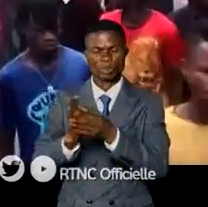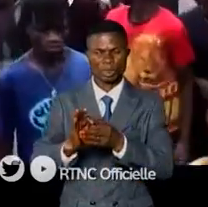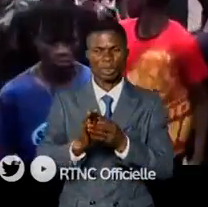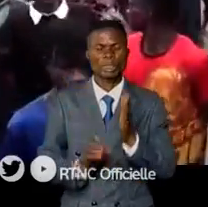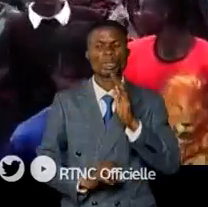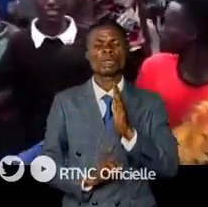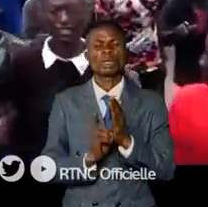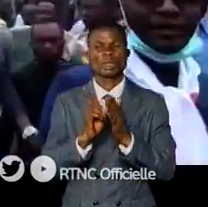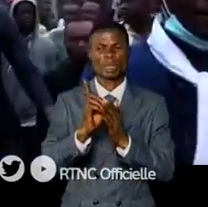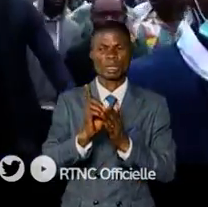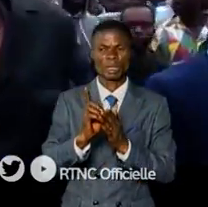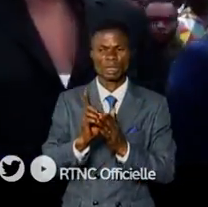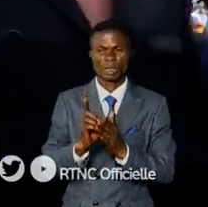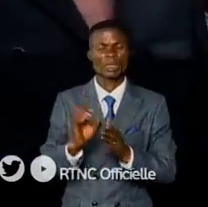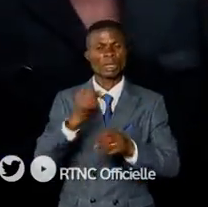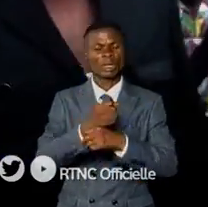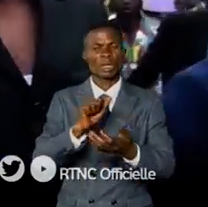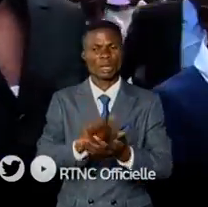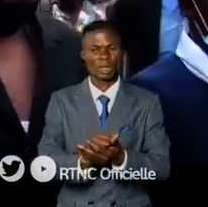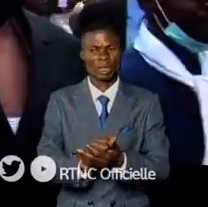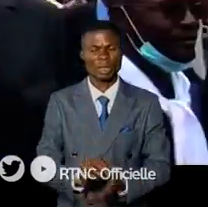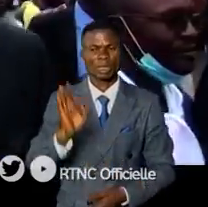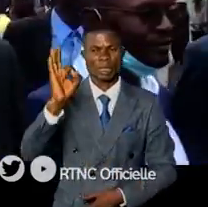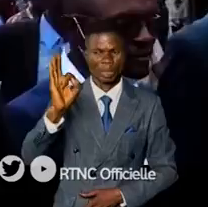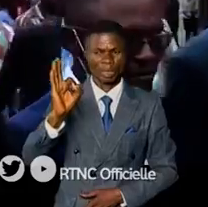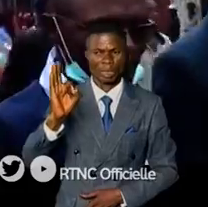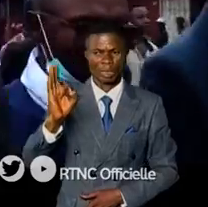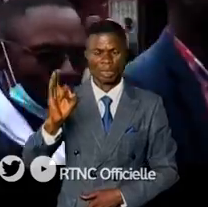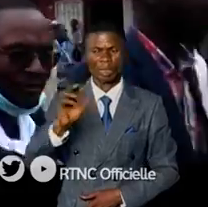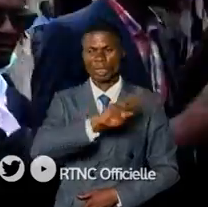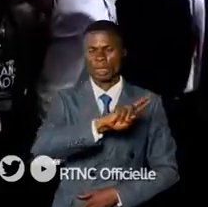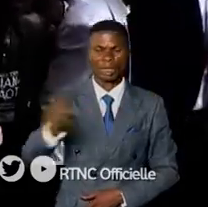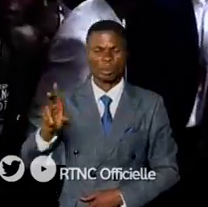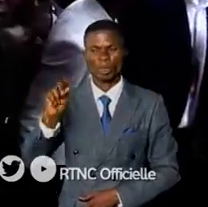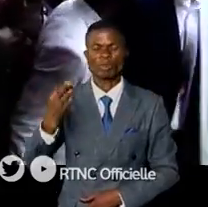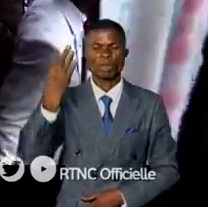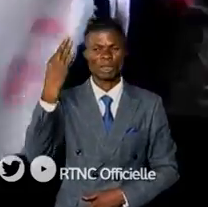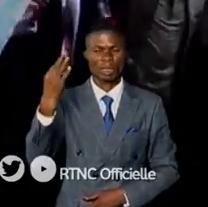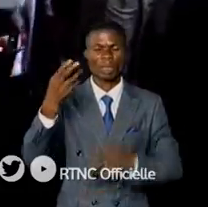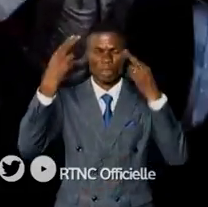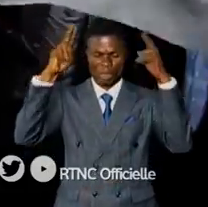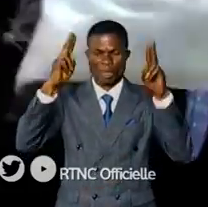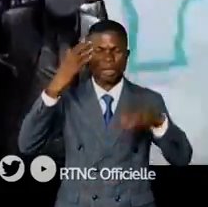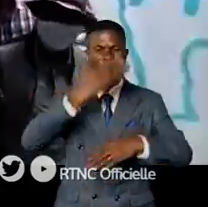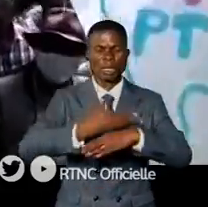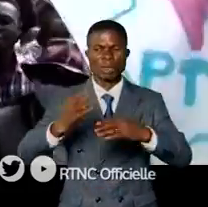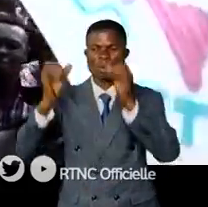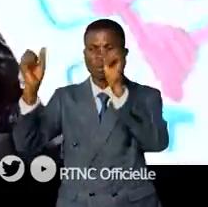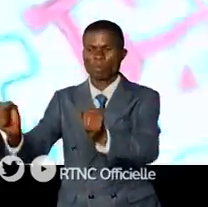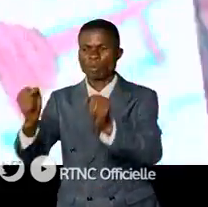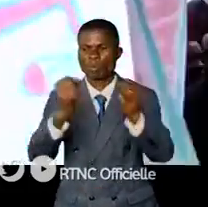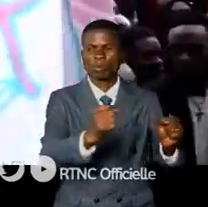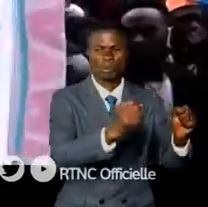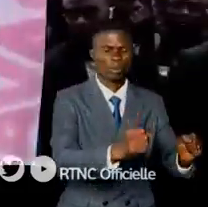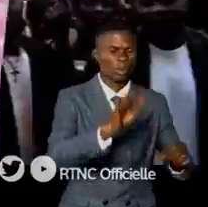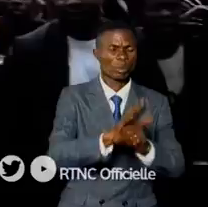À moins d'un mois de sa création, le FP 2023 a réussi à être implanté dans plusieurs provinces